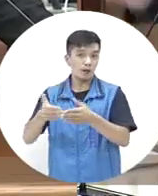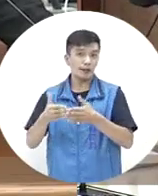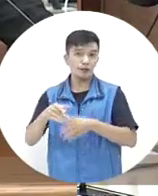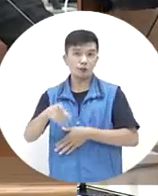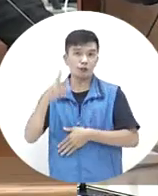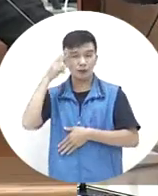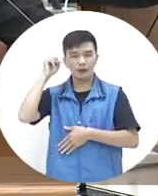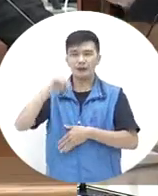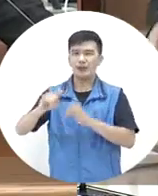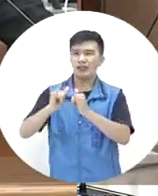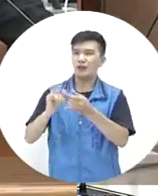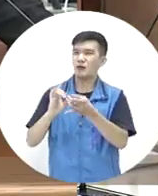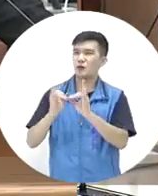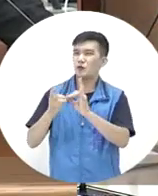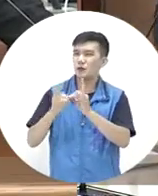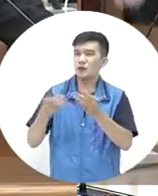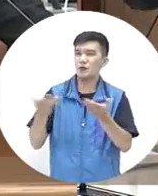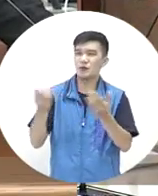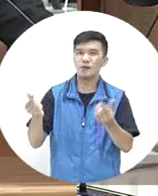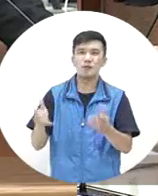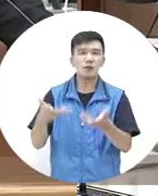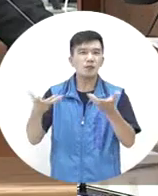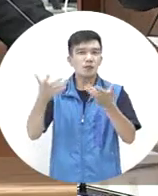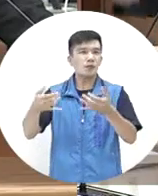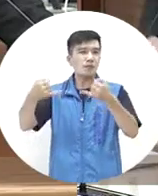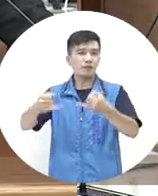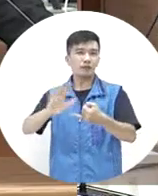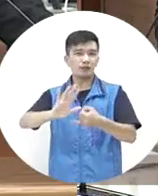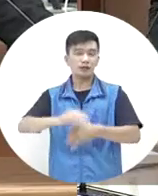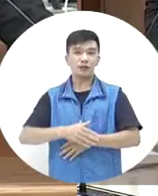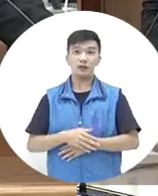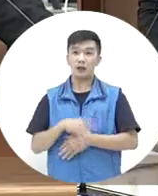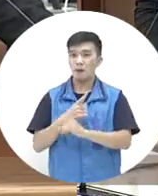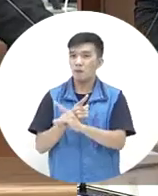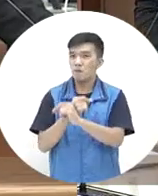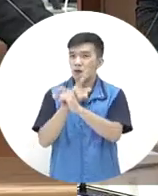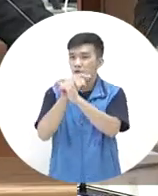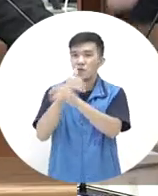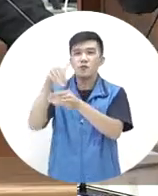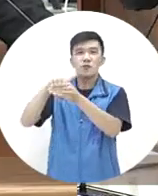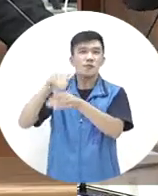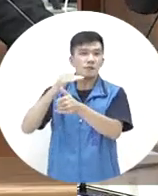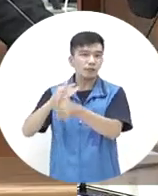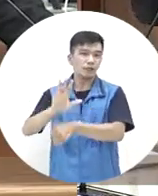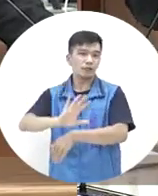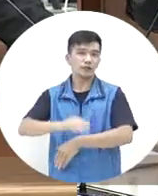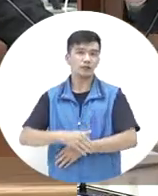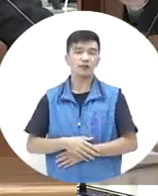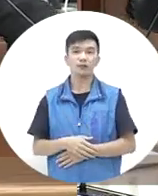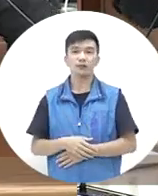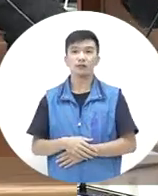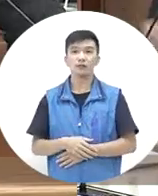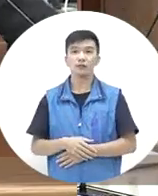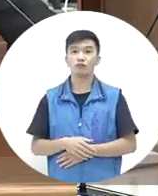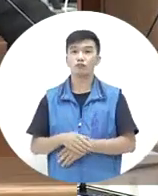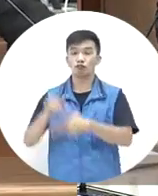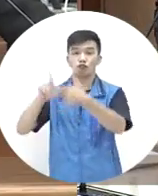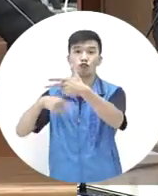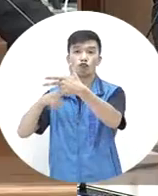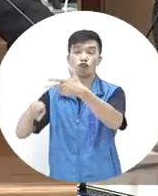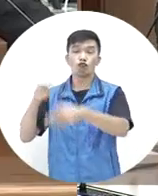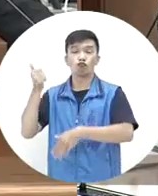了，不要再报复性罢免了。你认同朱立伦主席说的这个说法吗？他说抗中保台就要罢